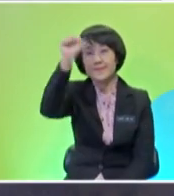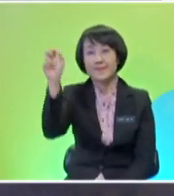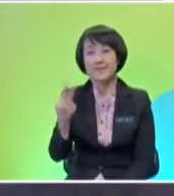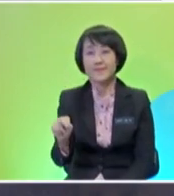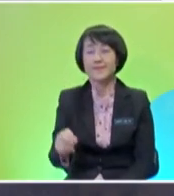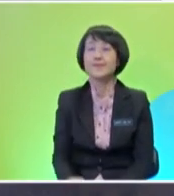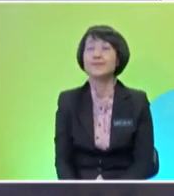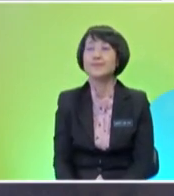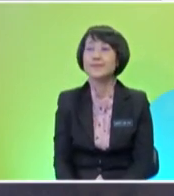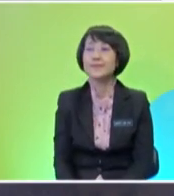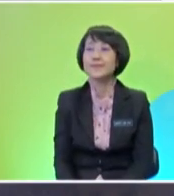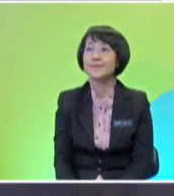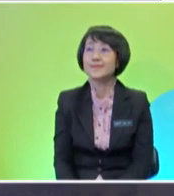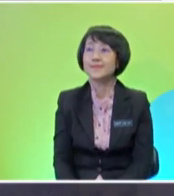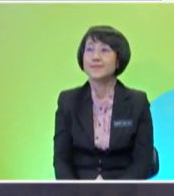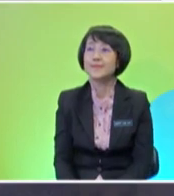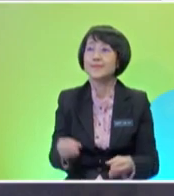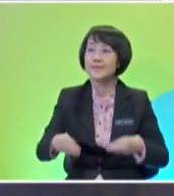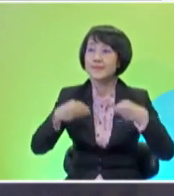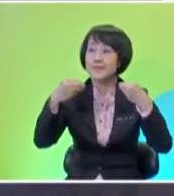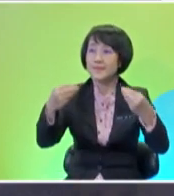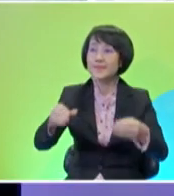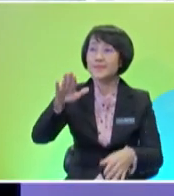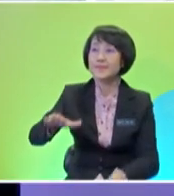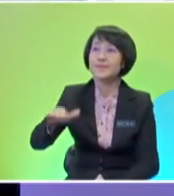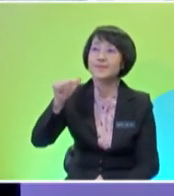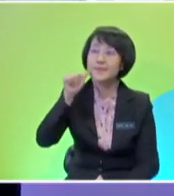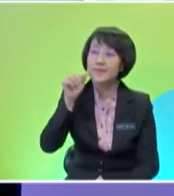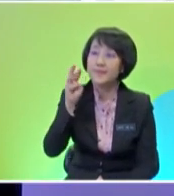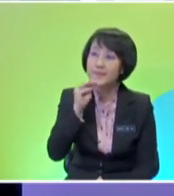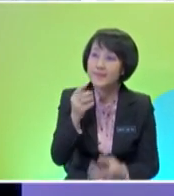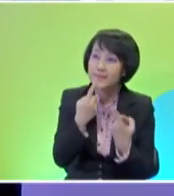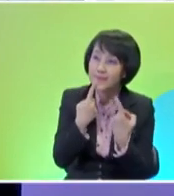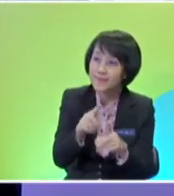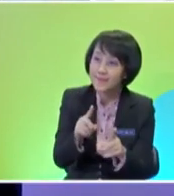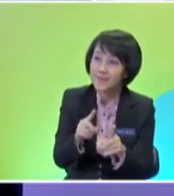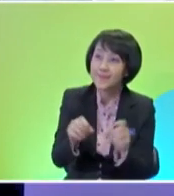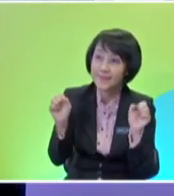kepada adik Amirah pula untuk Jawa oke baiklah